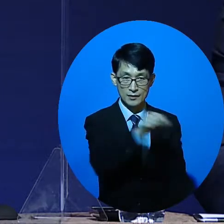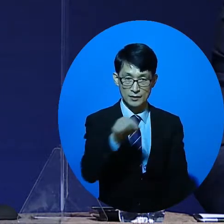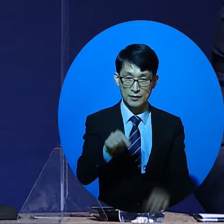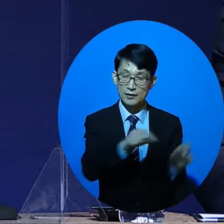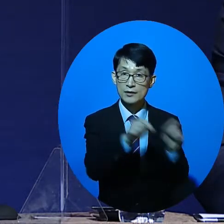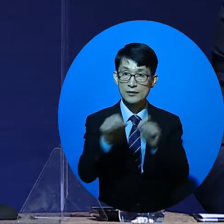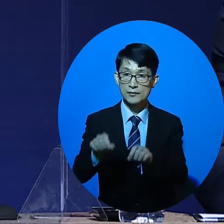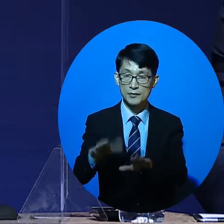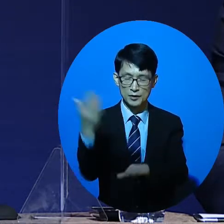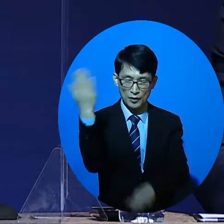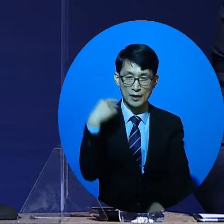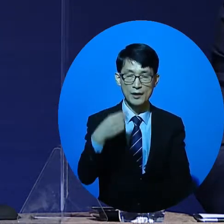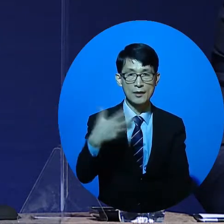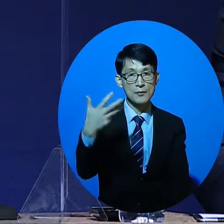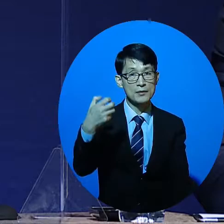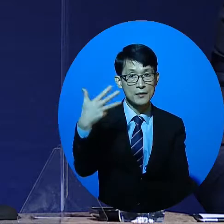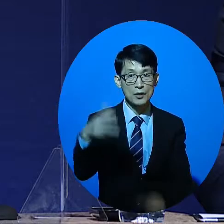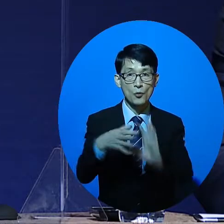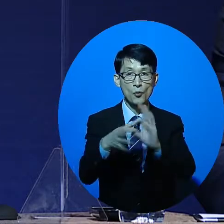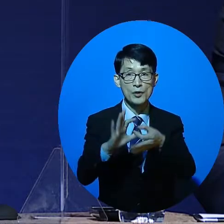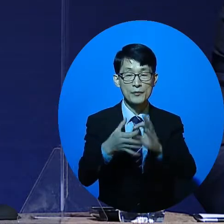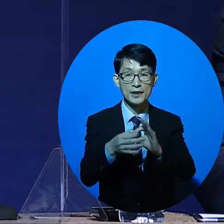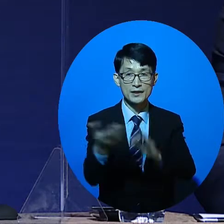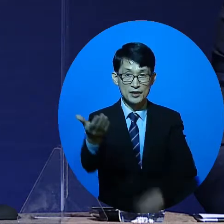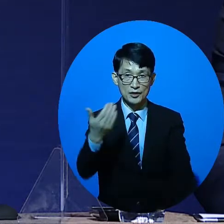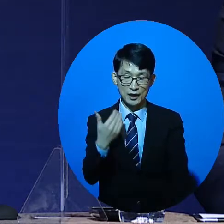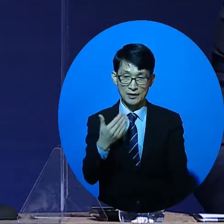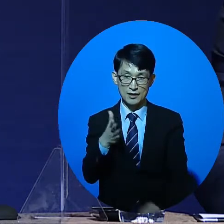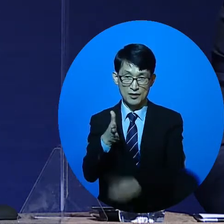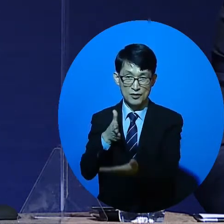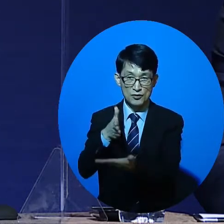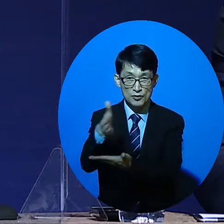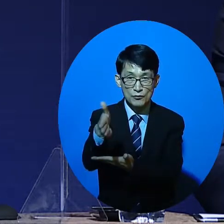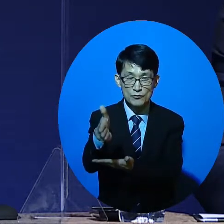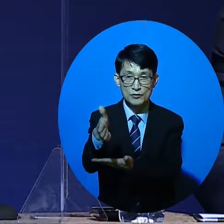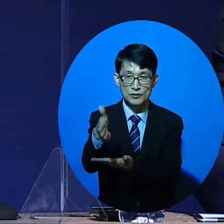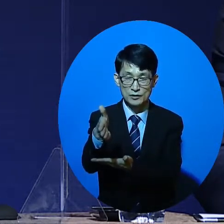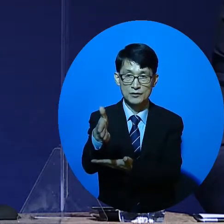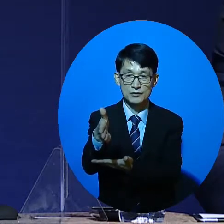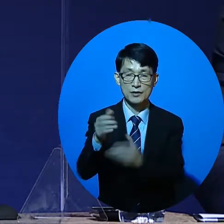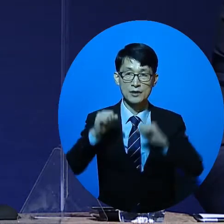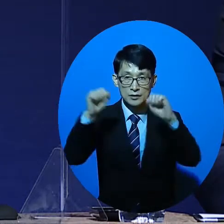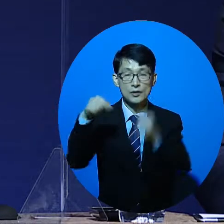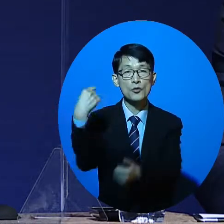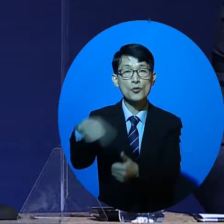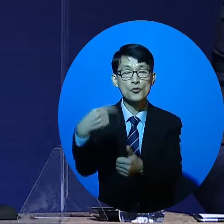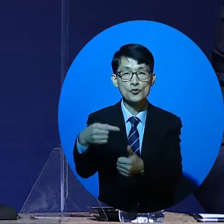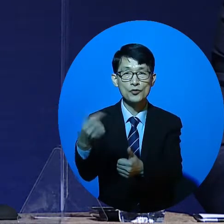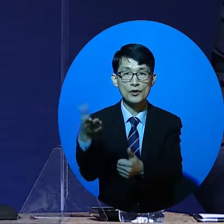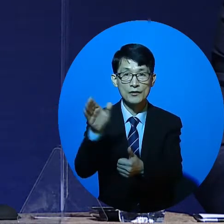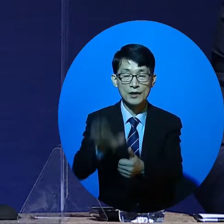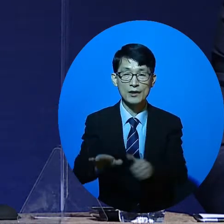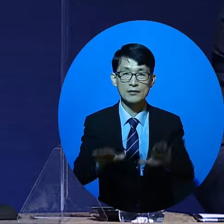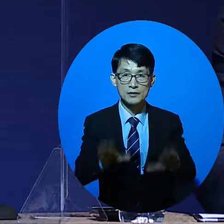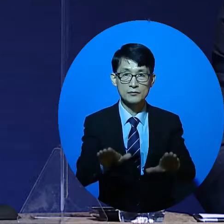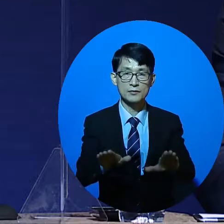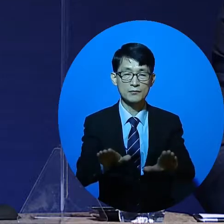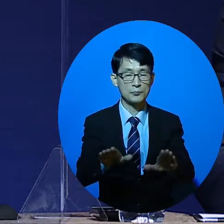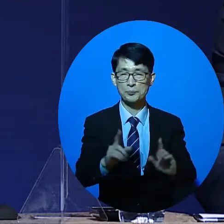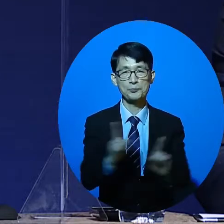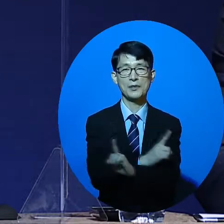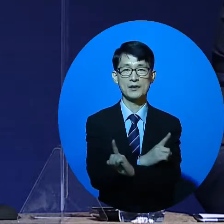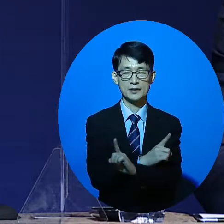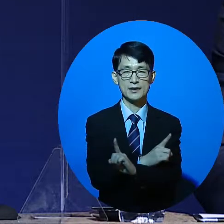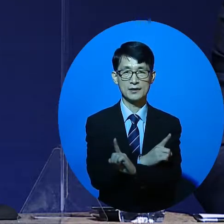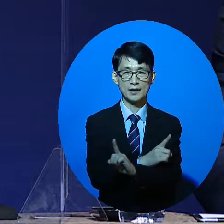이전에는 엘리트 중심의 어떤 체육이지만 지금 21세기에 맞는 체육 정책을 하기 위해서는 장애인